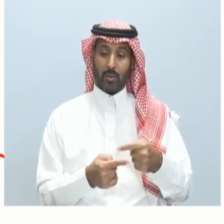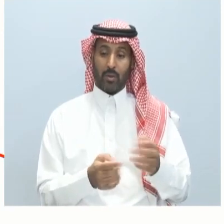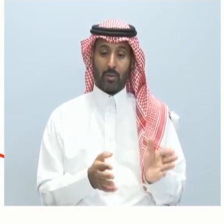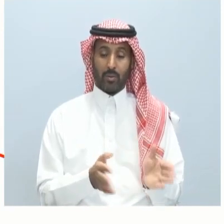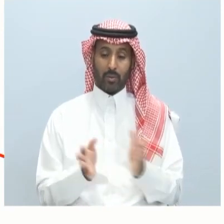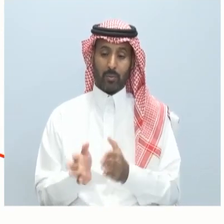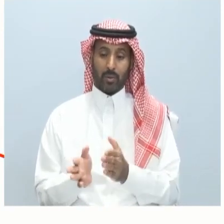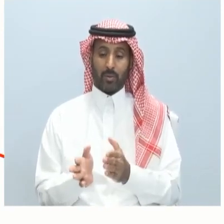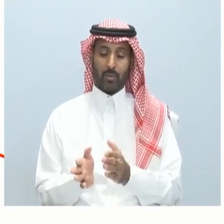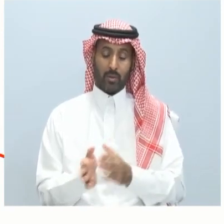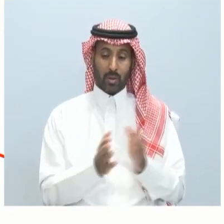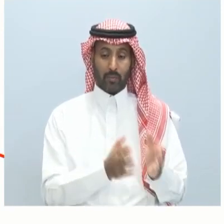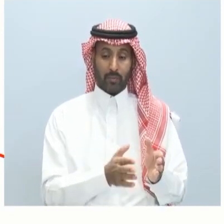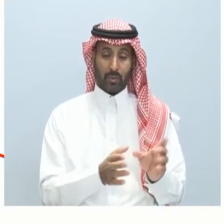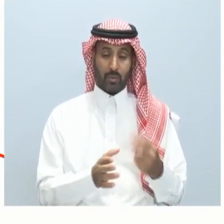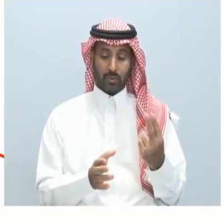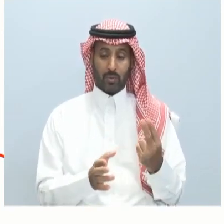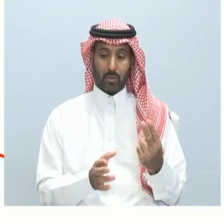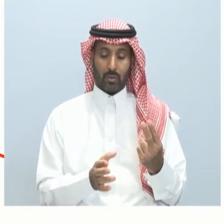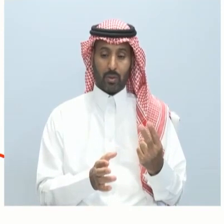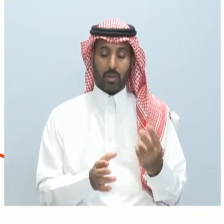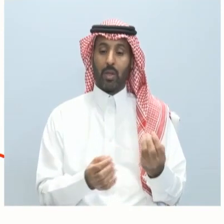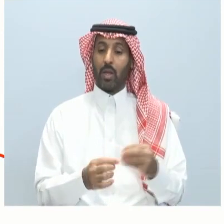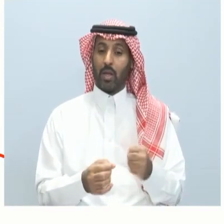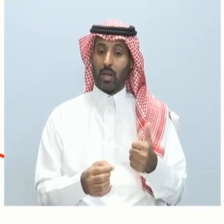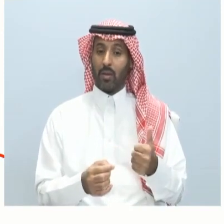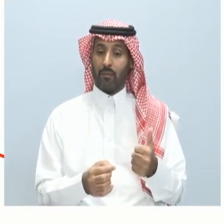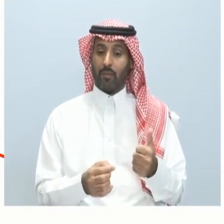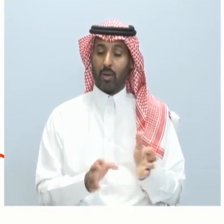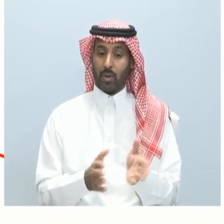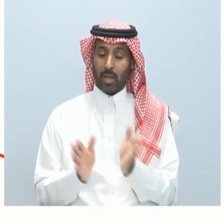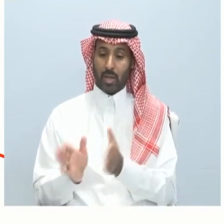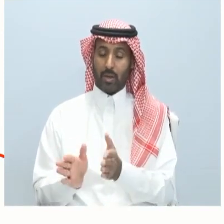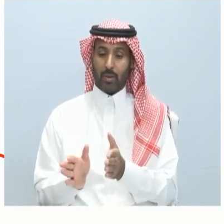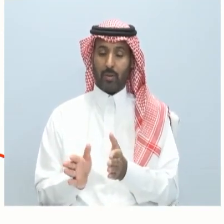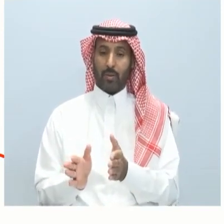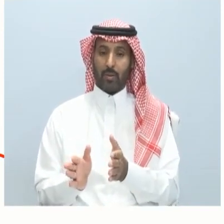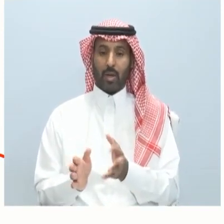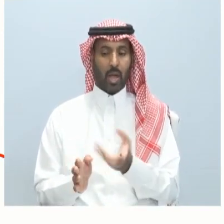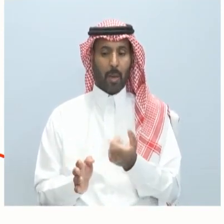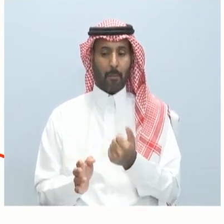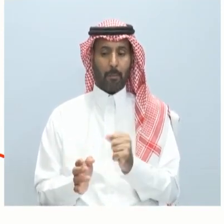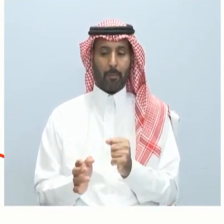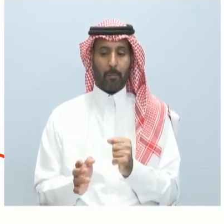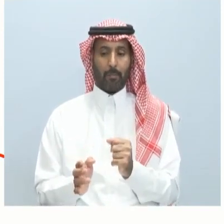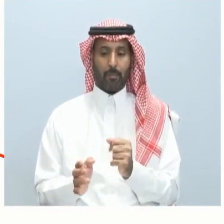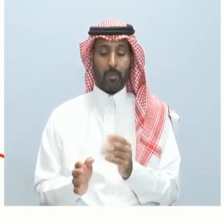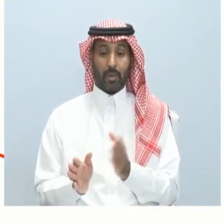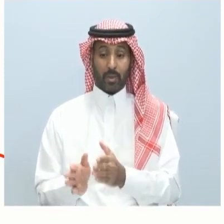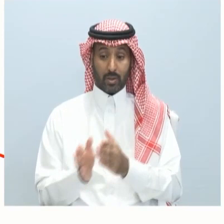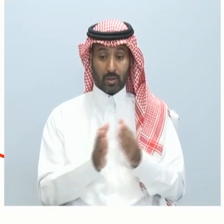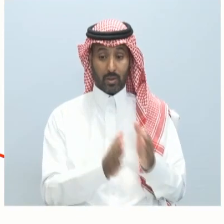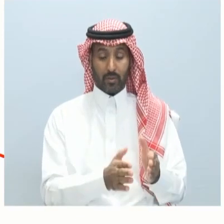طرفين طرف ايمن وطرف ايسر اريد ان اجعل الف هنا لوحدها لكي اوجد قيمتها لدي في الطرف